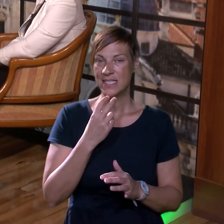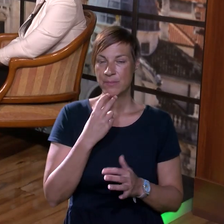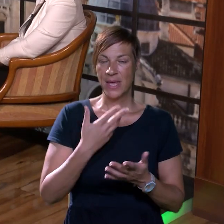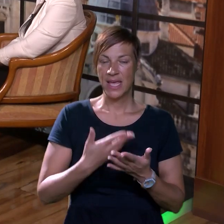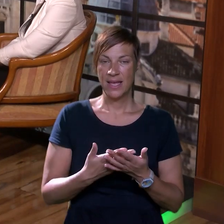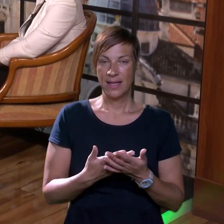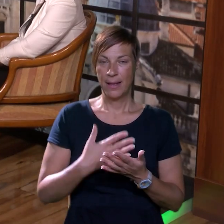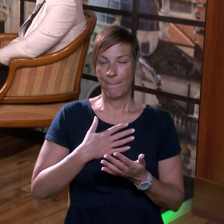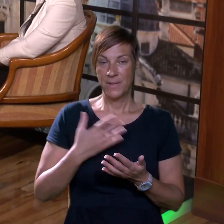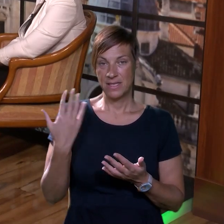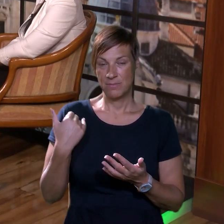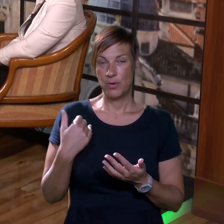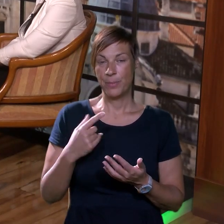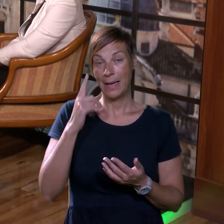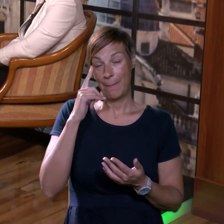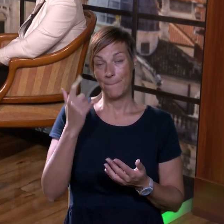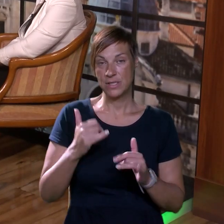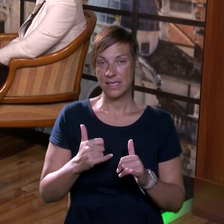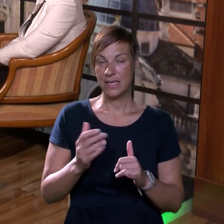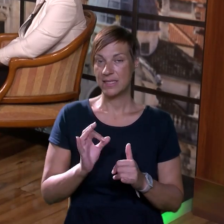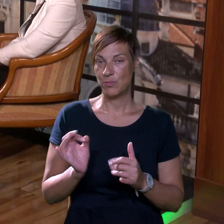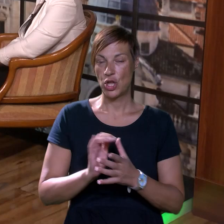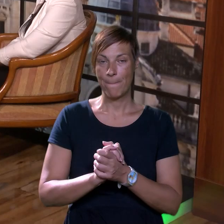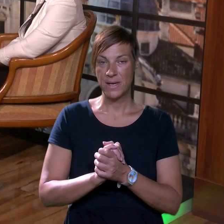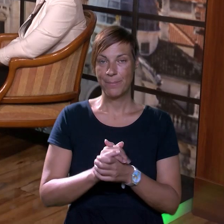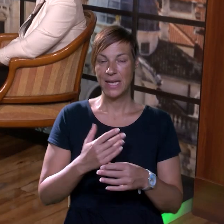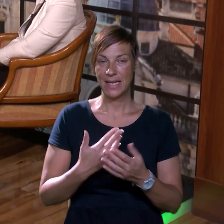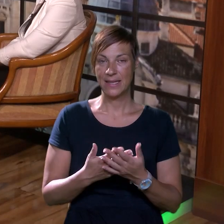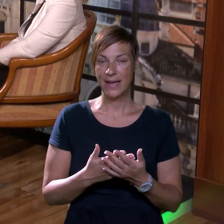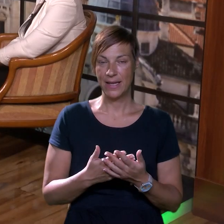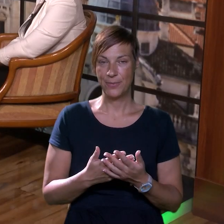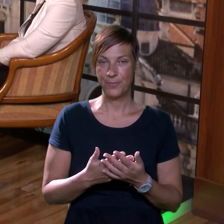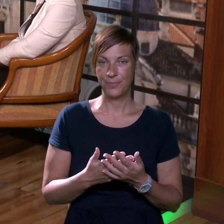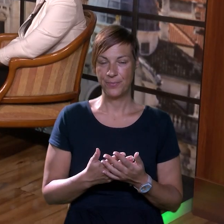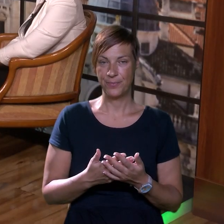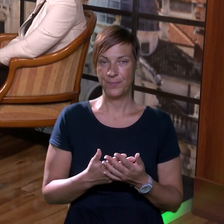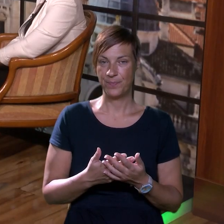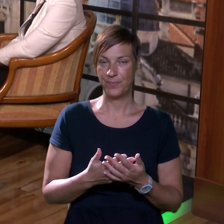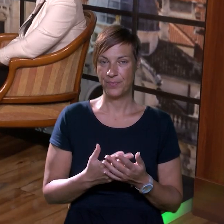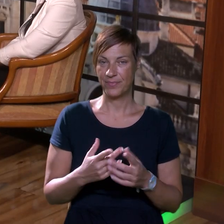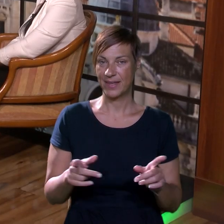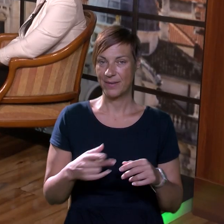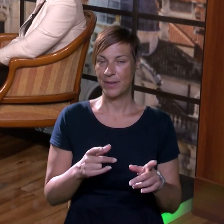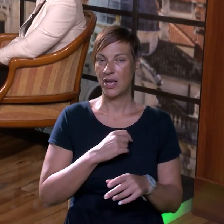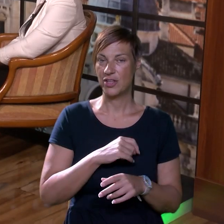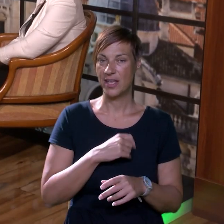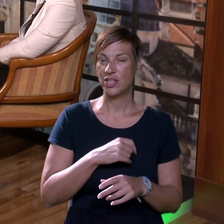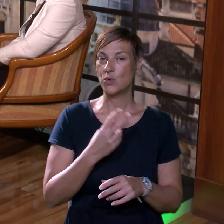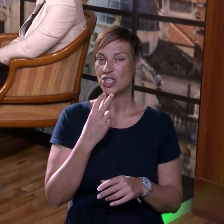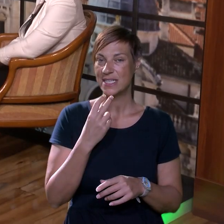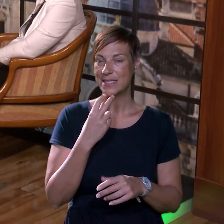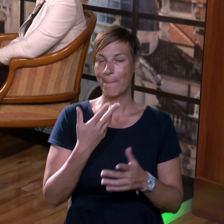smijati. Mi smo bili onako poznanici, danas smo jako dobri prijatelji. Melodija duše, kažu da je smijeh.